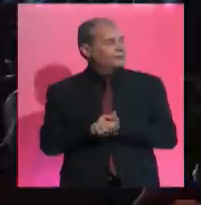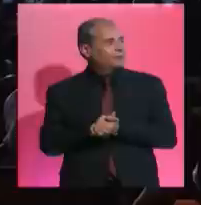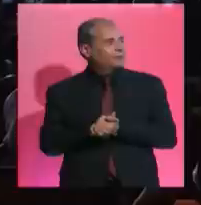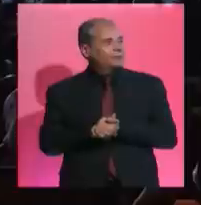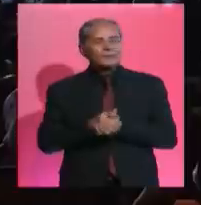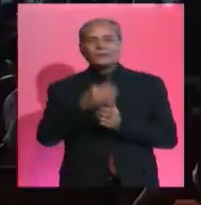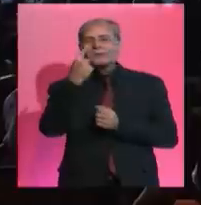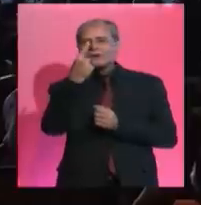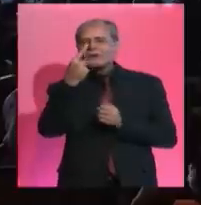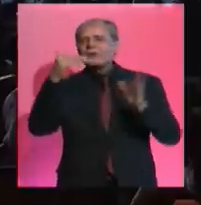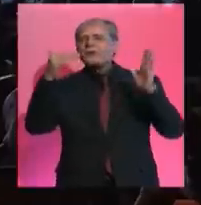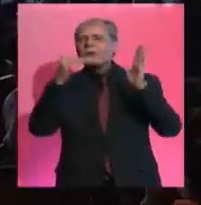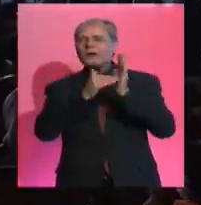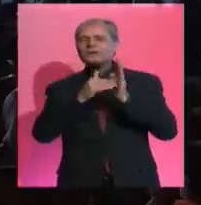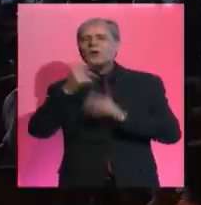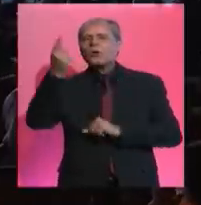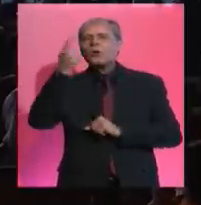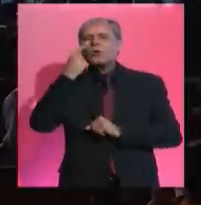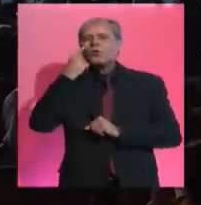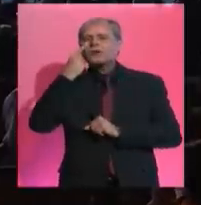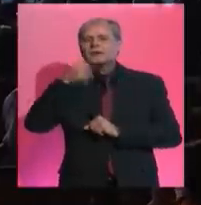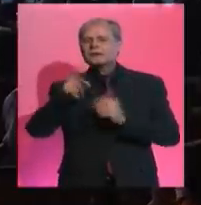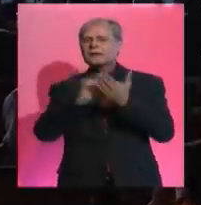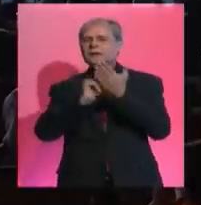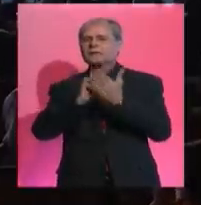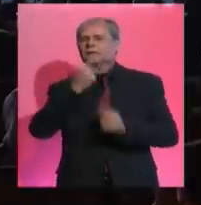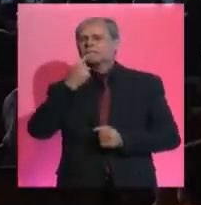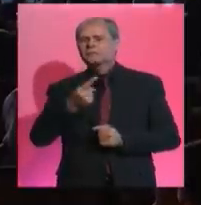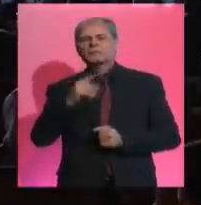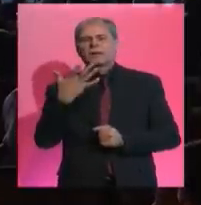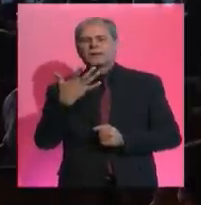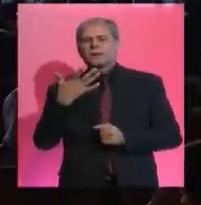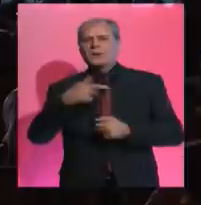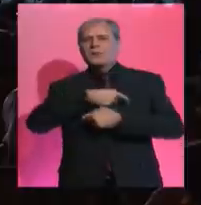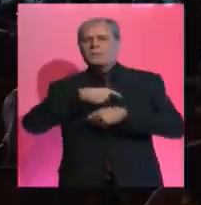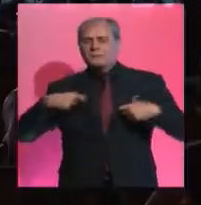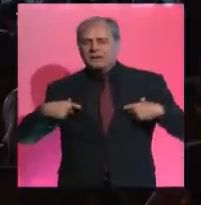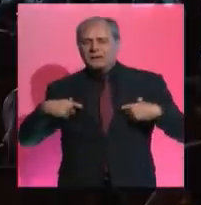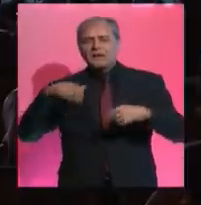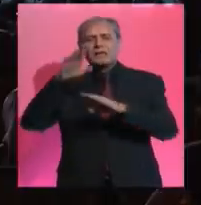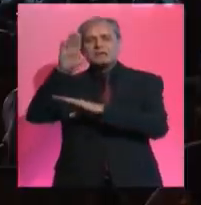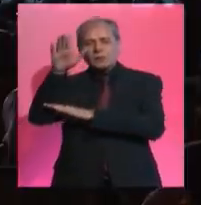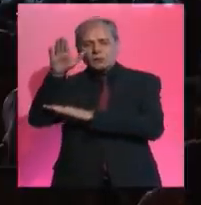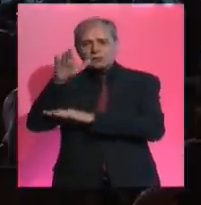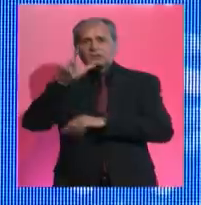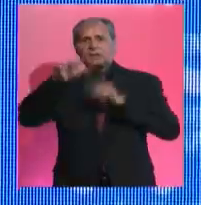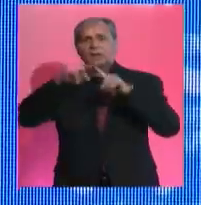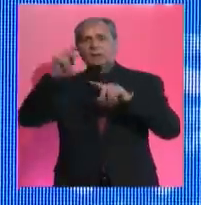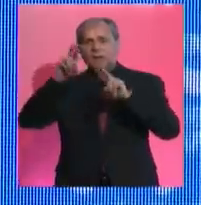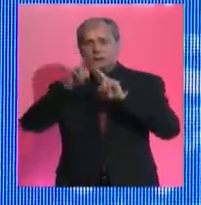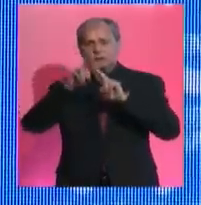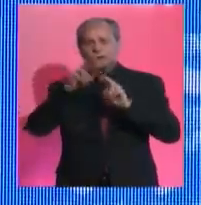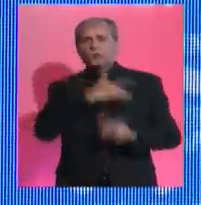11 inci maddesinde koalisyonun amacı şu şekilde ifade edilmiştir Birliği demokratik laik ve sosyal